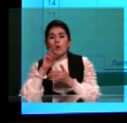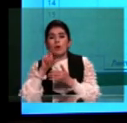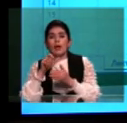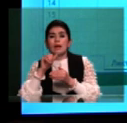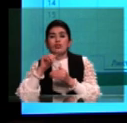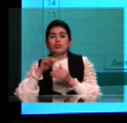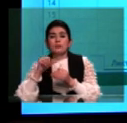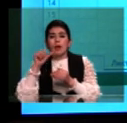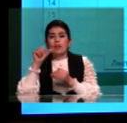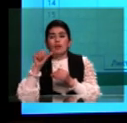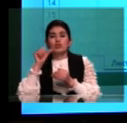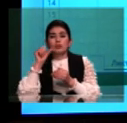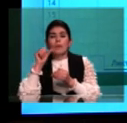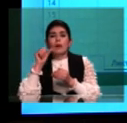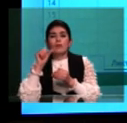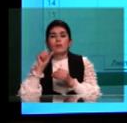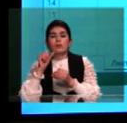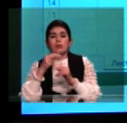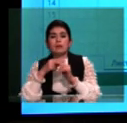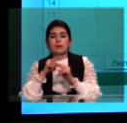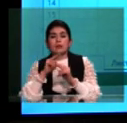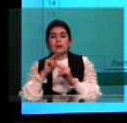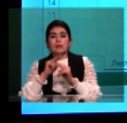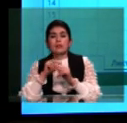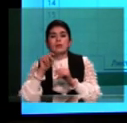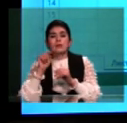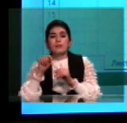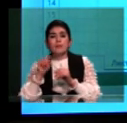затем нажимаем на кнопку